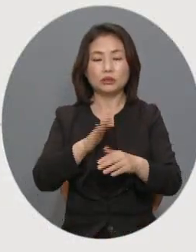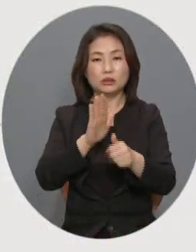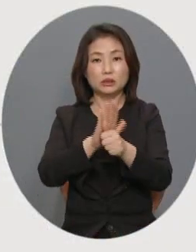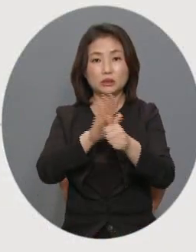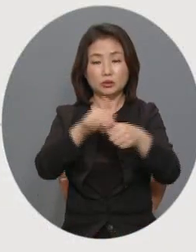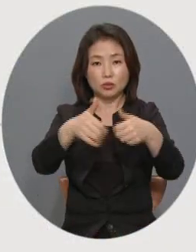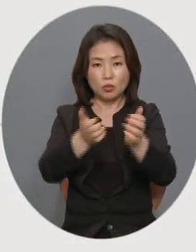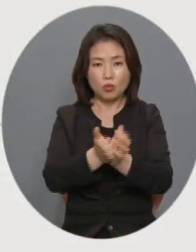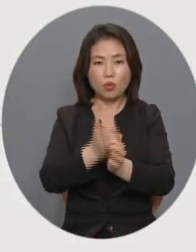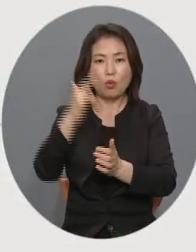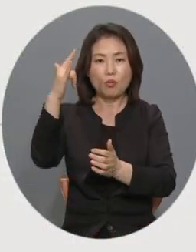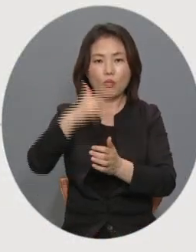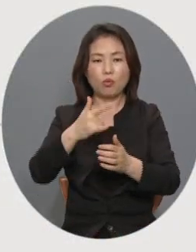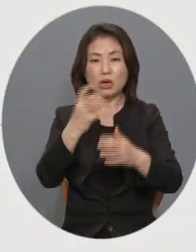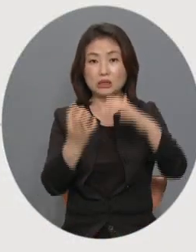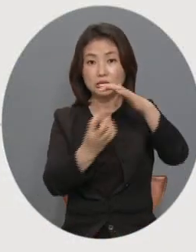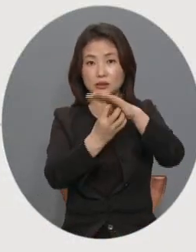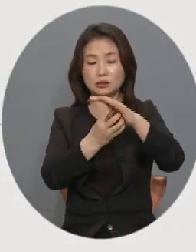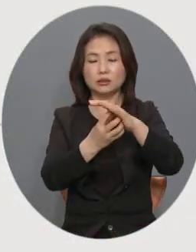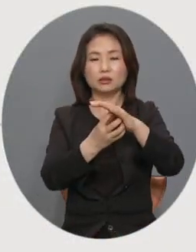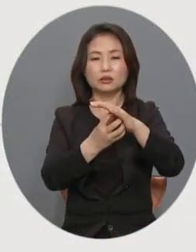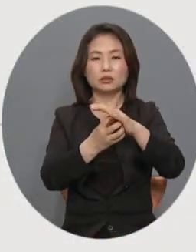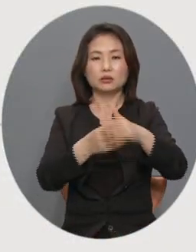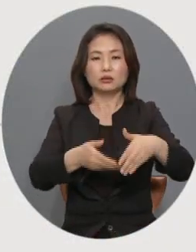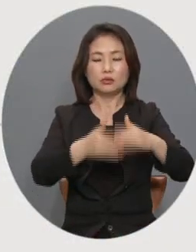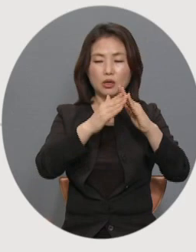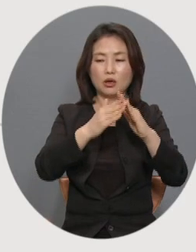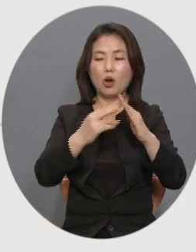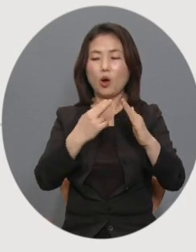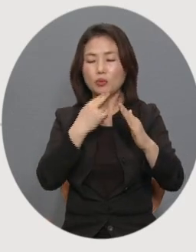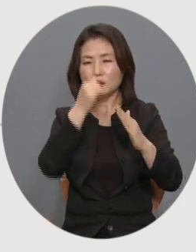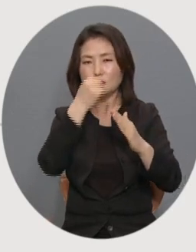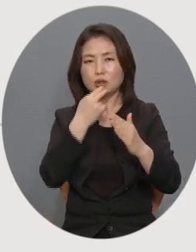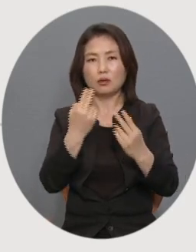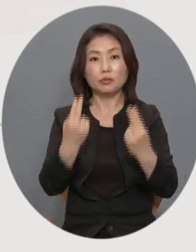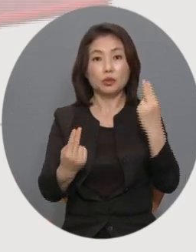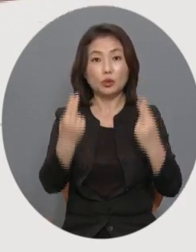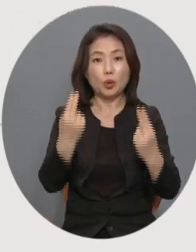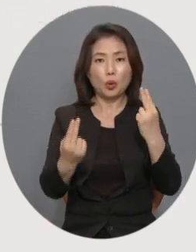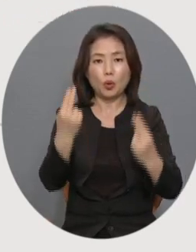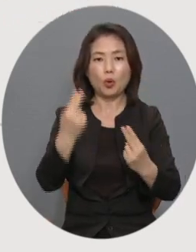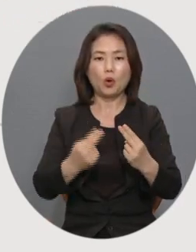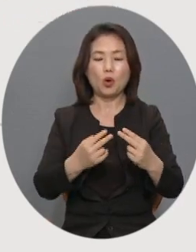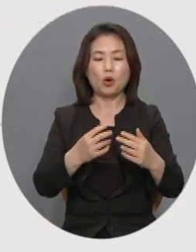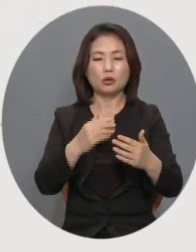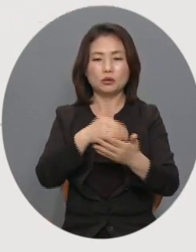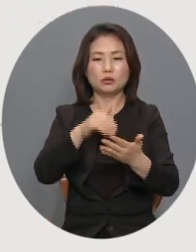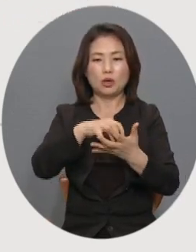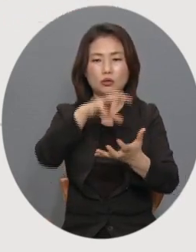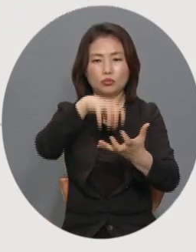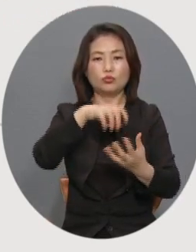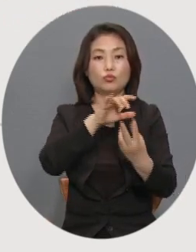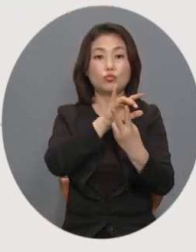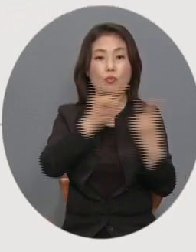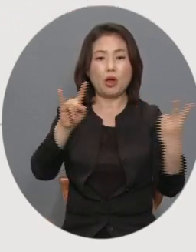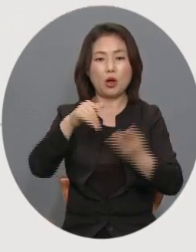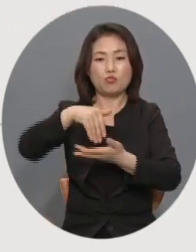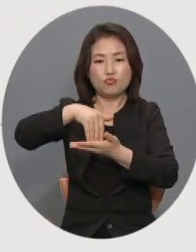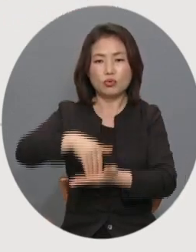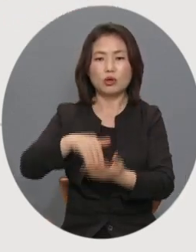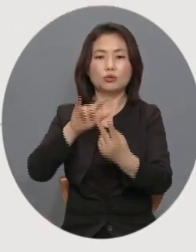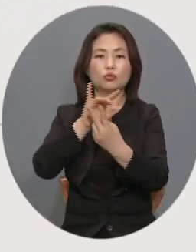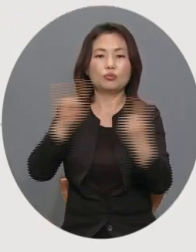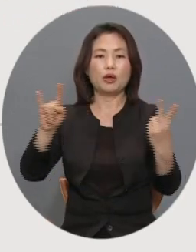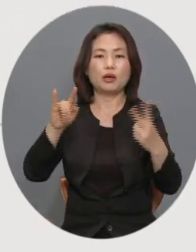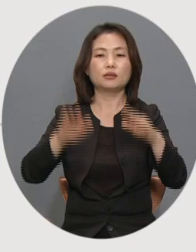농촌진흥청이 보광 등을 설치했을 때와 그렇지 않을 때를 비교 분석한 결과 생산량은 2배, 무게도 2배